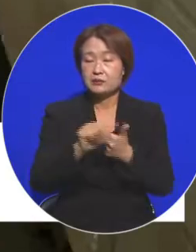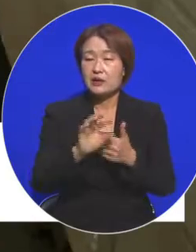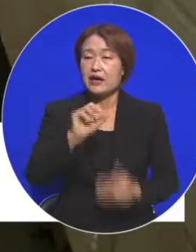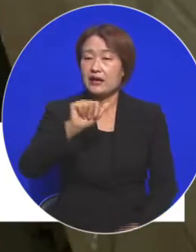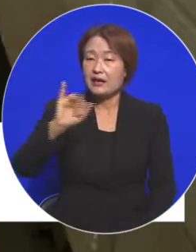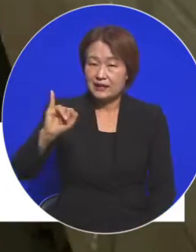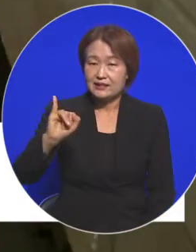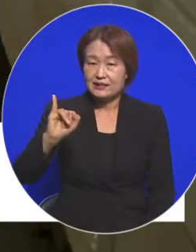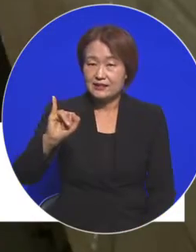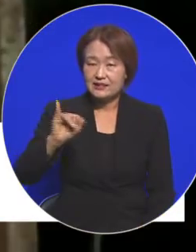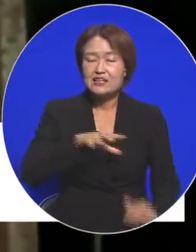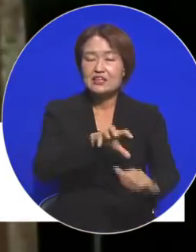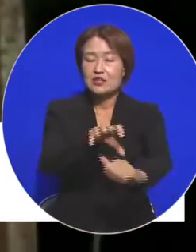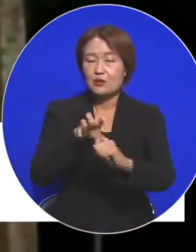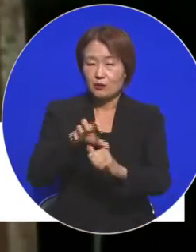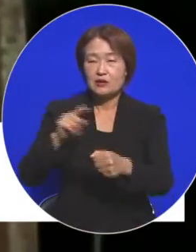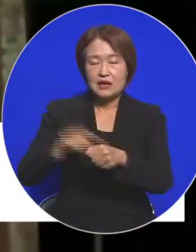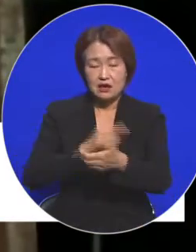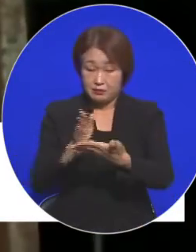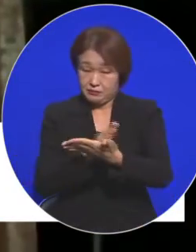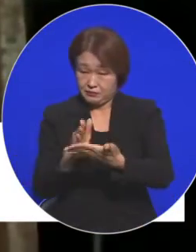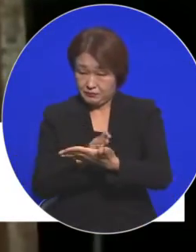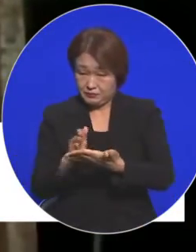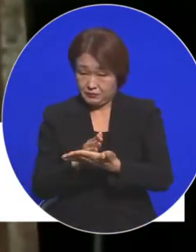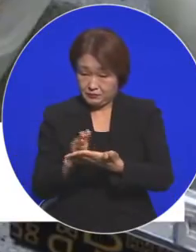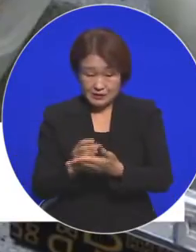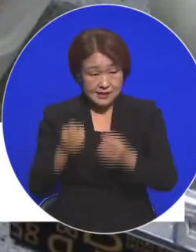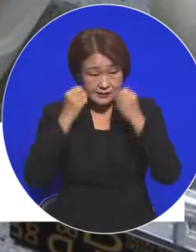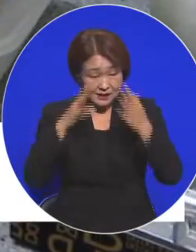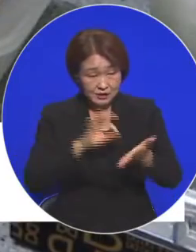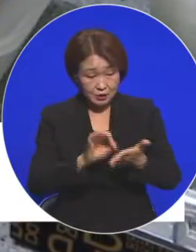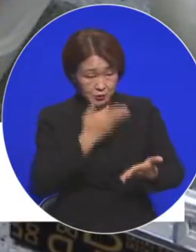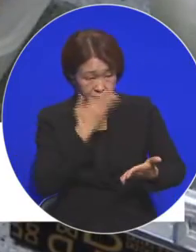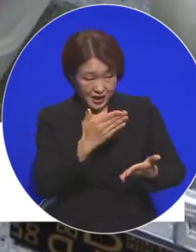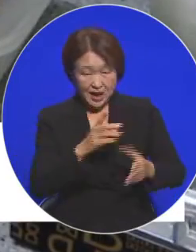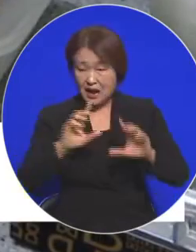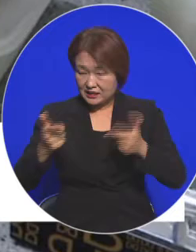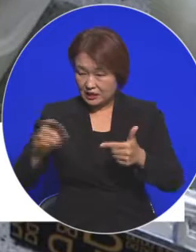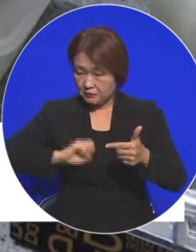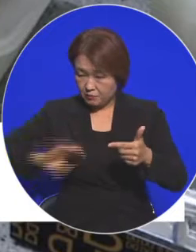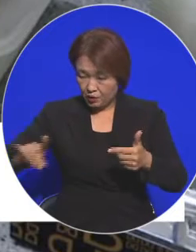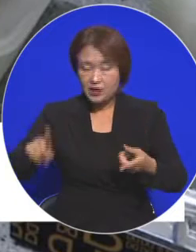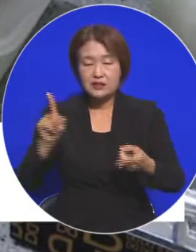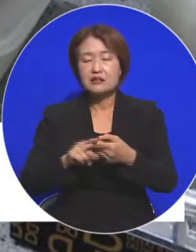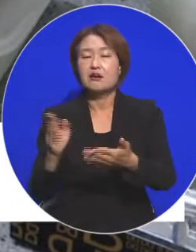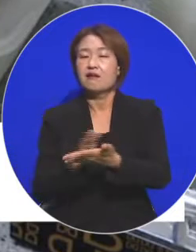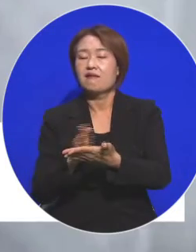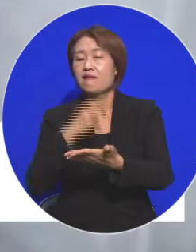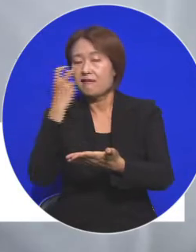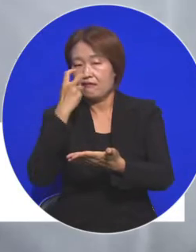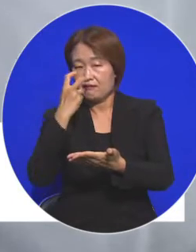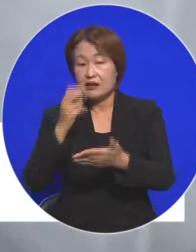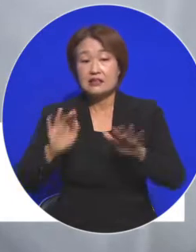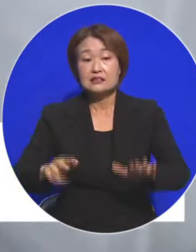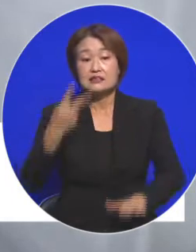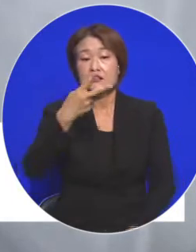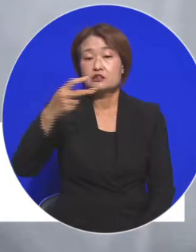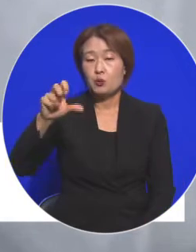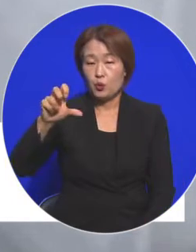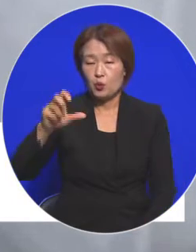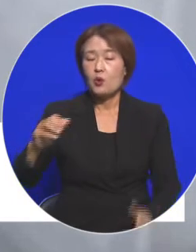선별시설 자동화도 지원합니다. 정부는 이를 통해 오는 2025년까지 폐 플라스틱 발생량을